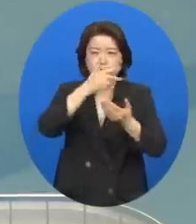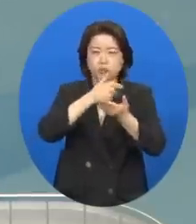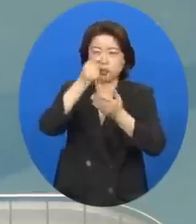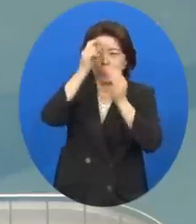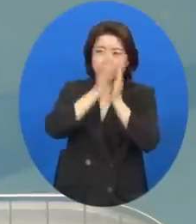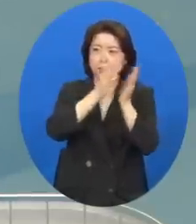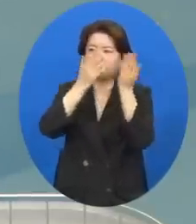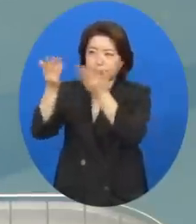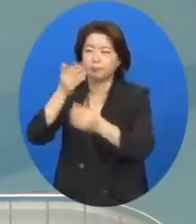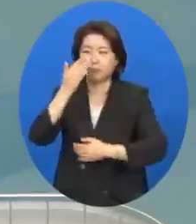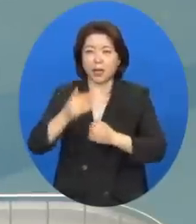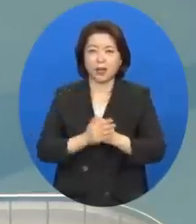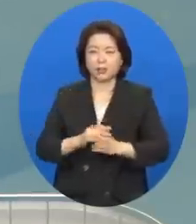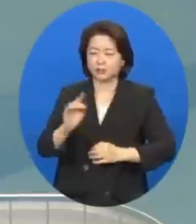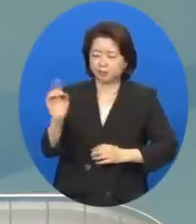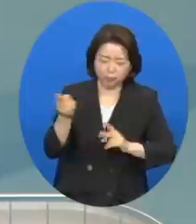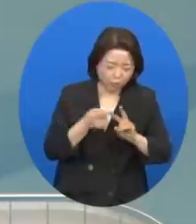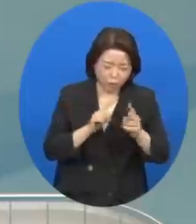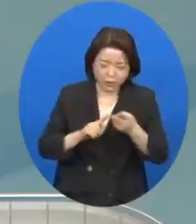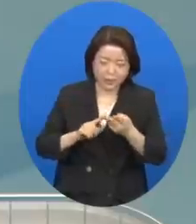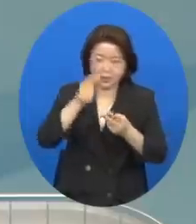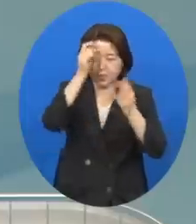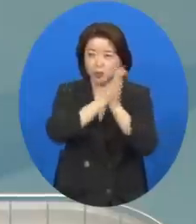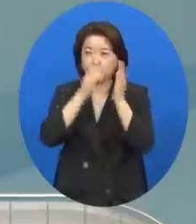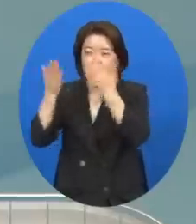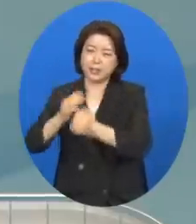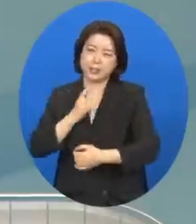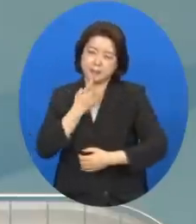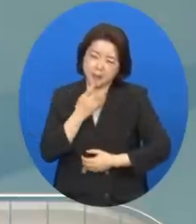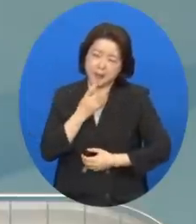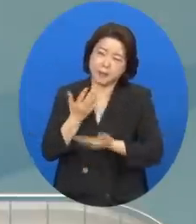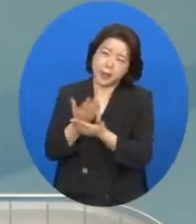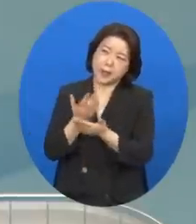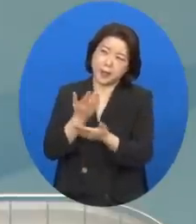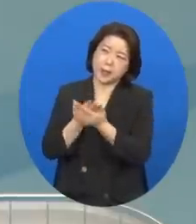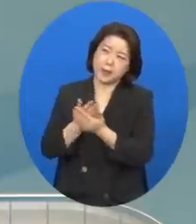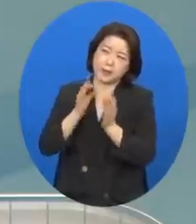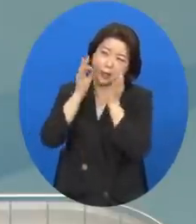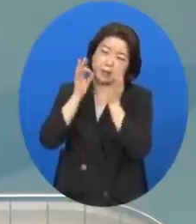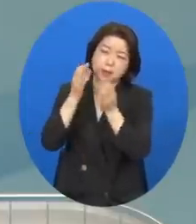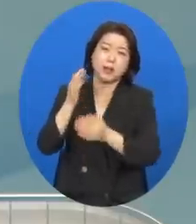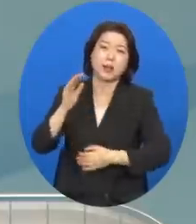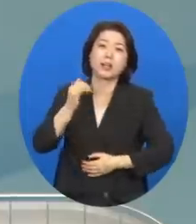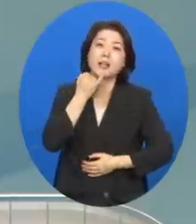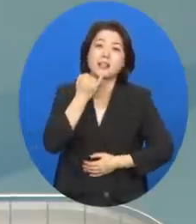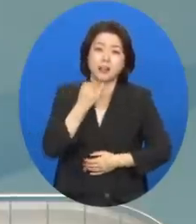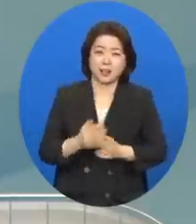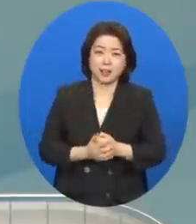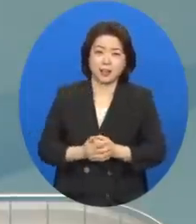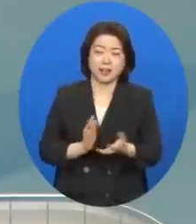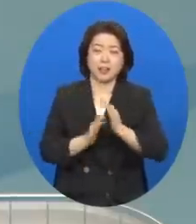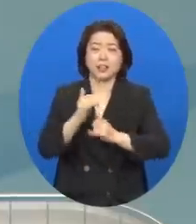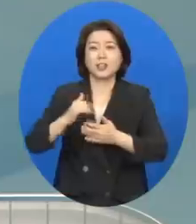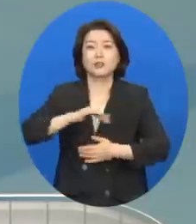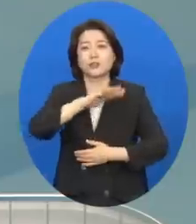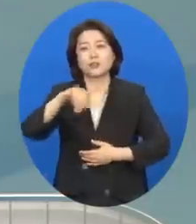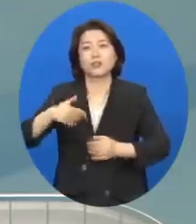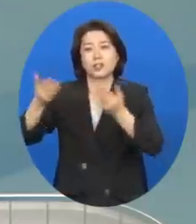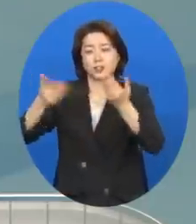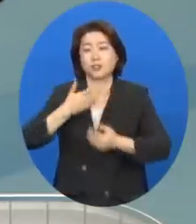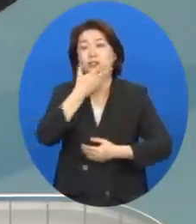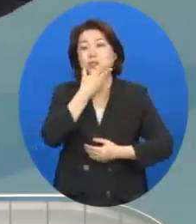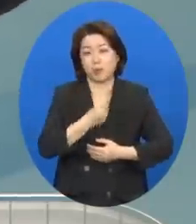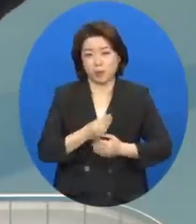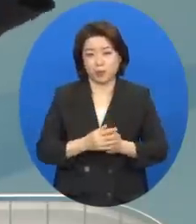있다. 뭐든지 기도해도 돼. 떼써도 좋아. 예수 믿는 우리에게 주신 축복이에요. 그